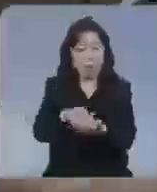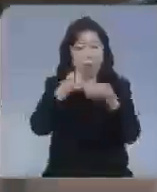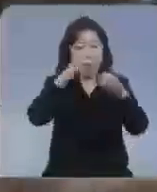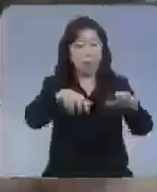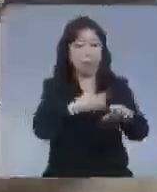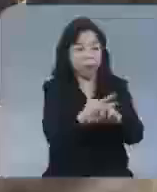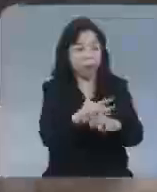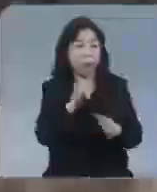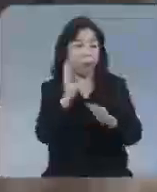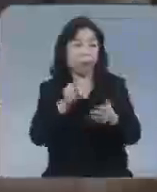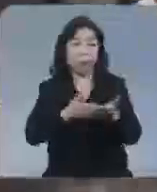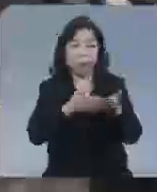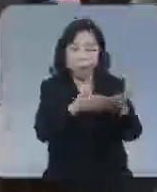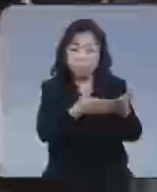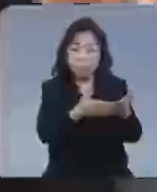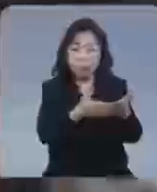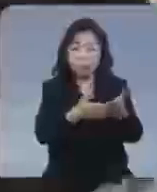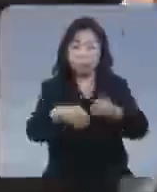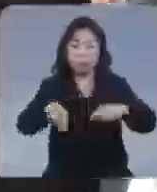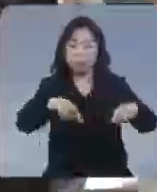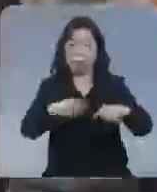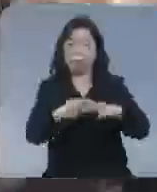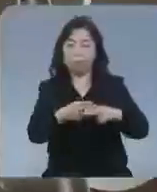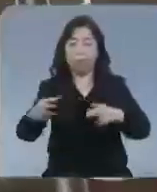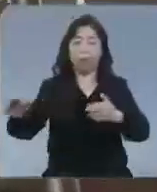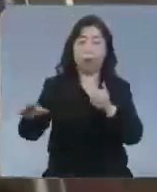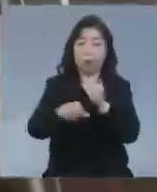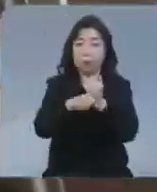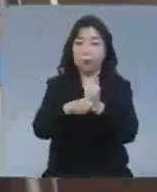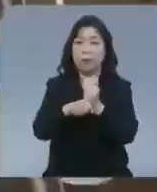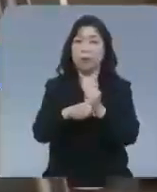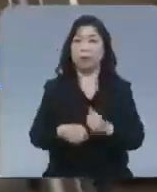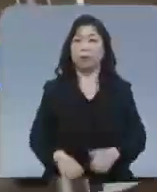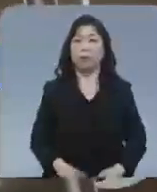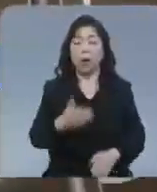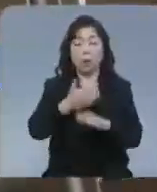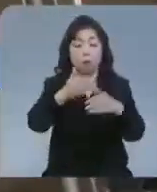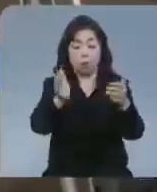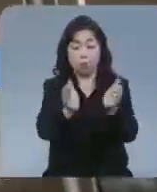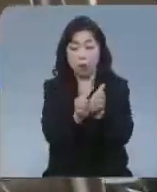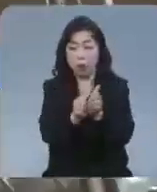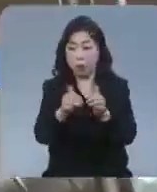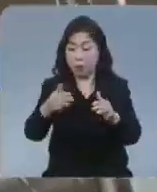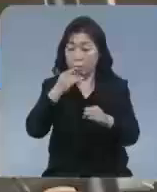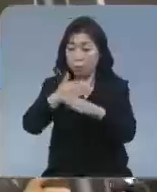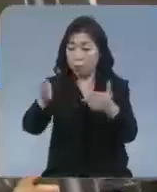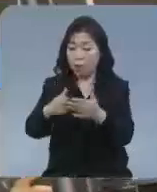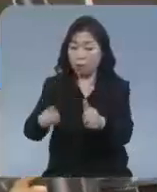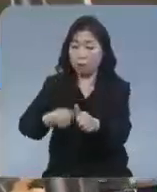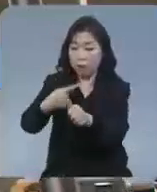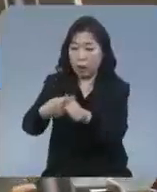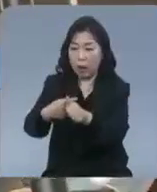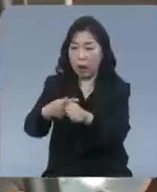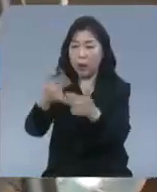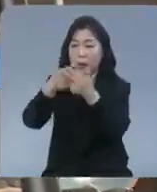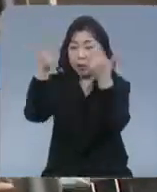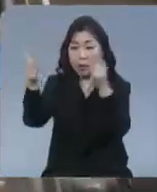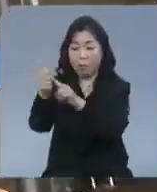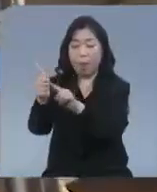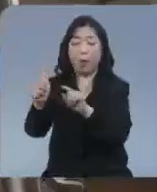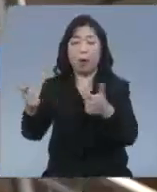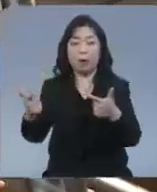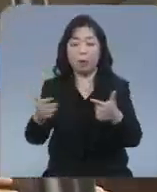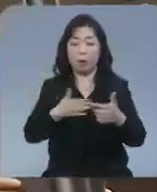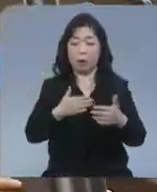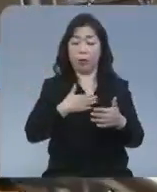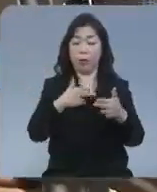丁、安哲秀4名候选人中，尚无具备压倒性优势的人选。执政党共同民主党候选人李在